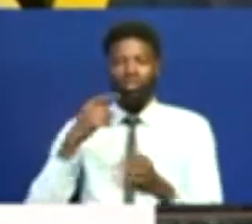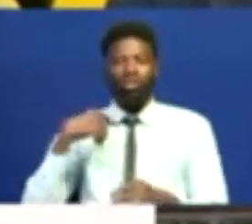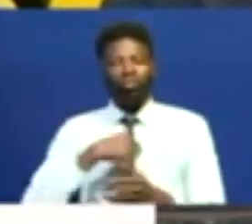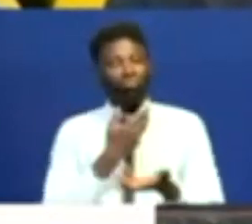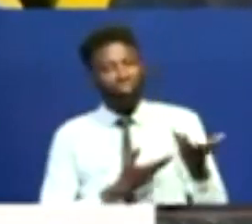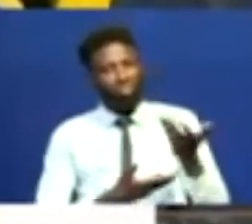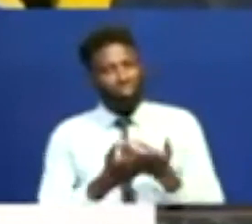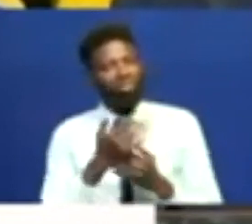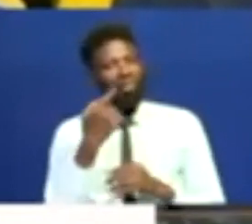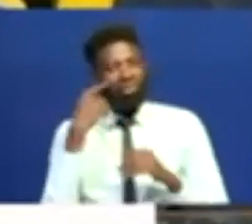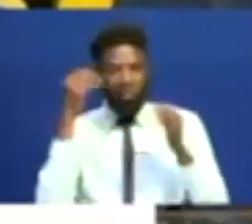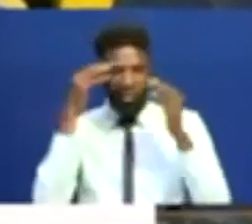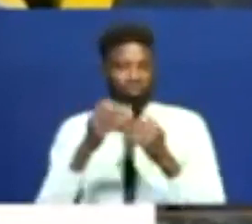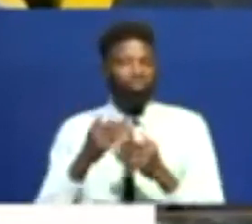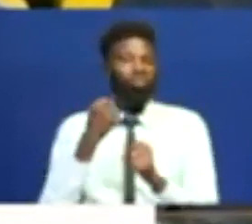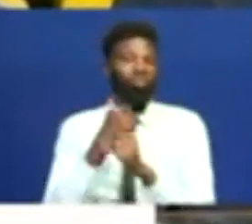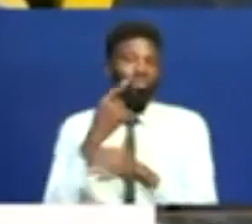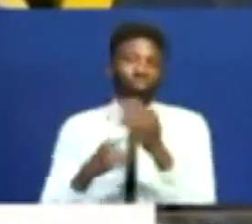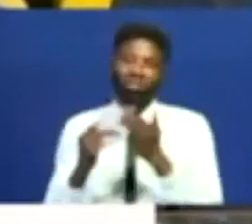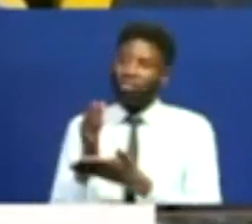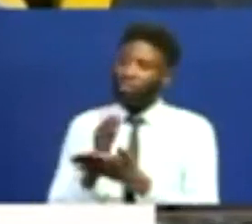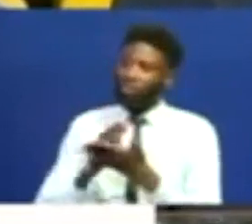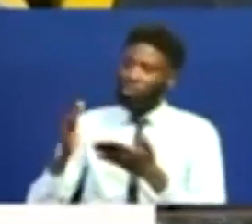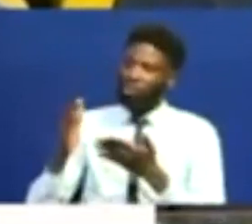Kuna wale wataamua kujiunga na sisi.